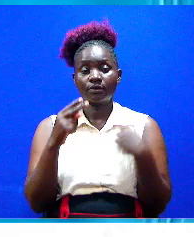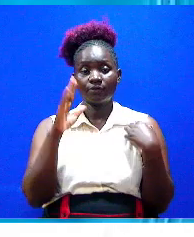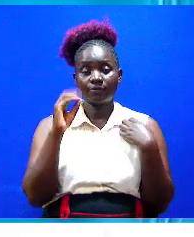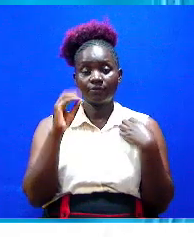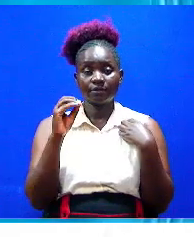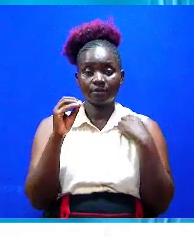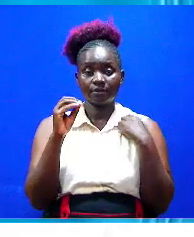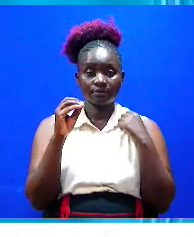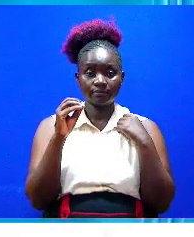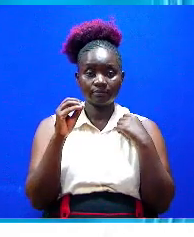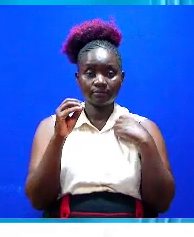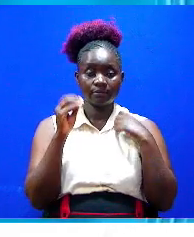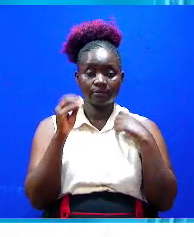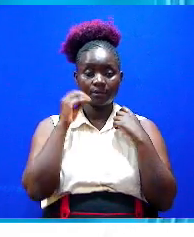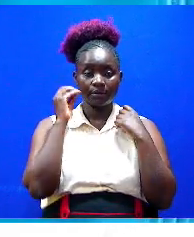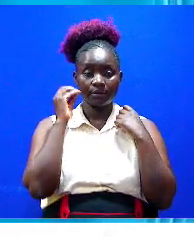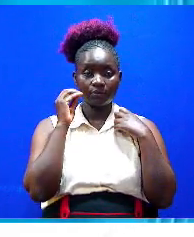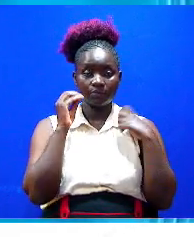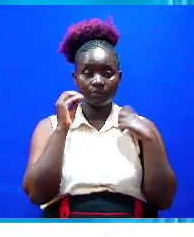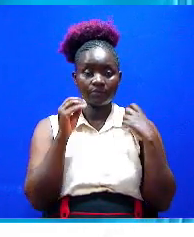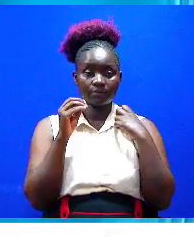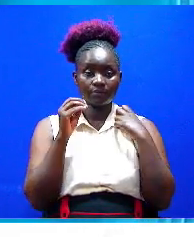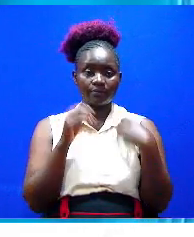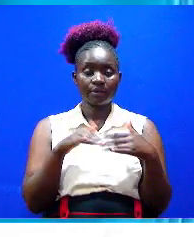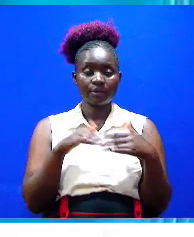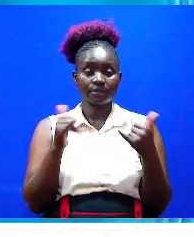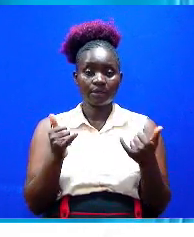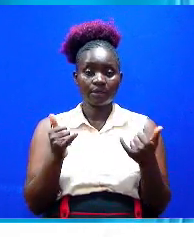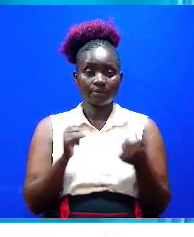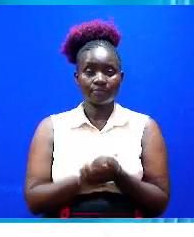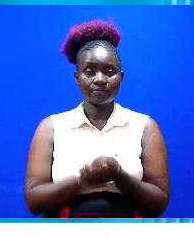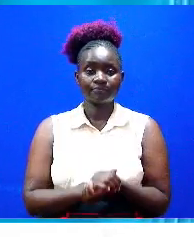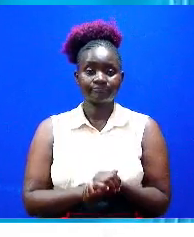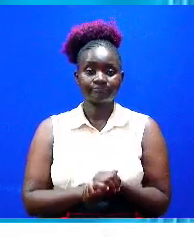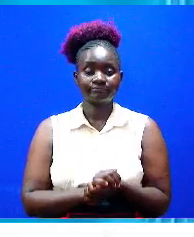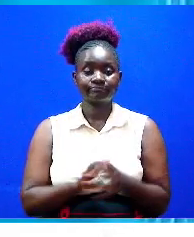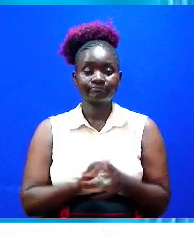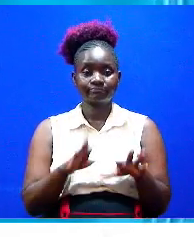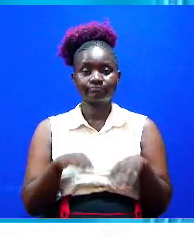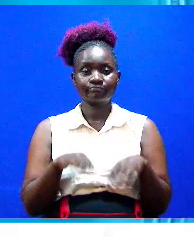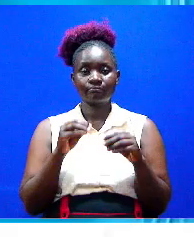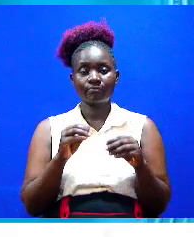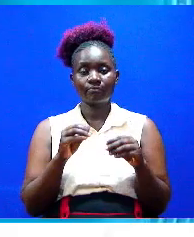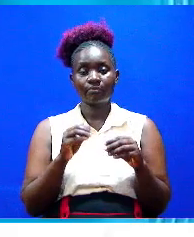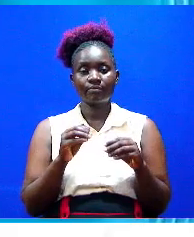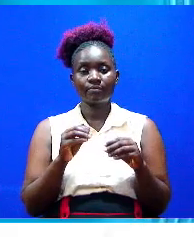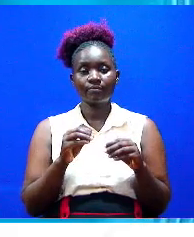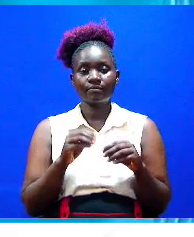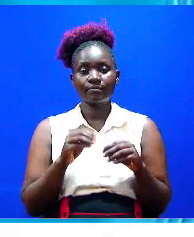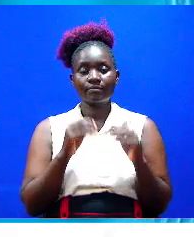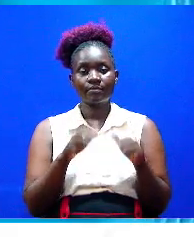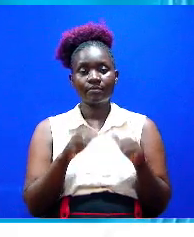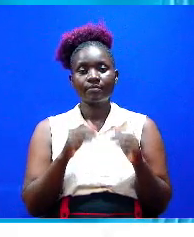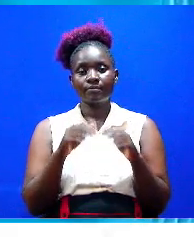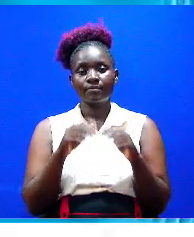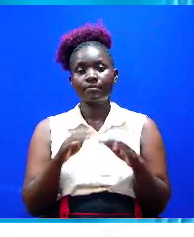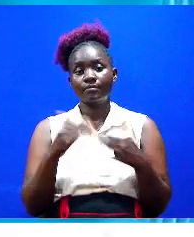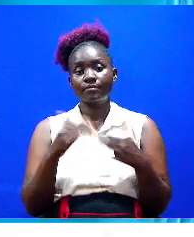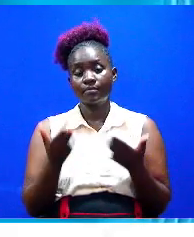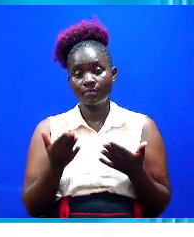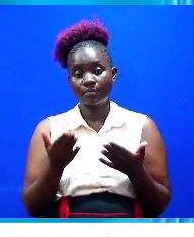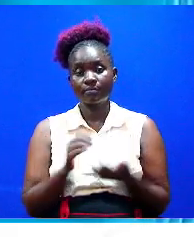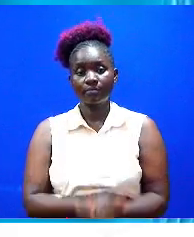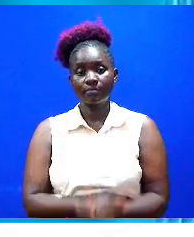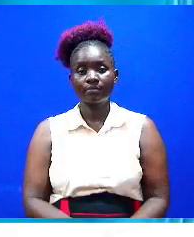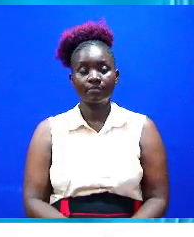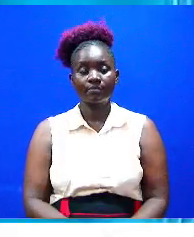ikiri nyomba, nonde nubuoyo. Na nge ilengo sokane ujimogondo, nchuko siyarabono, na ande nzimekira saati